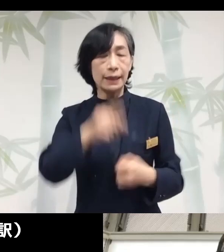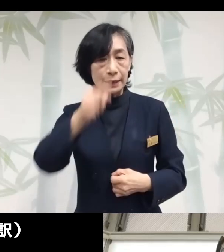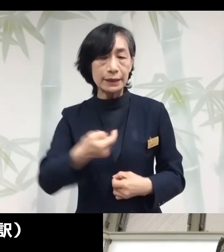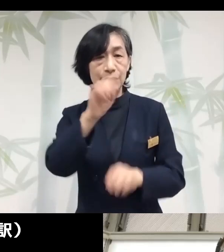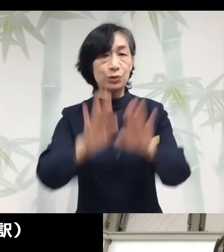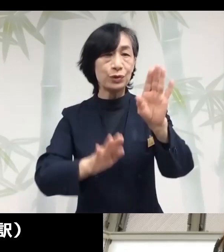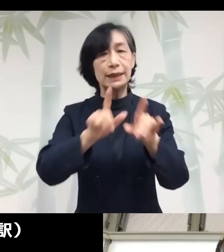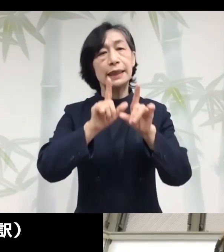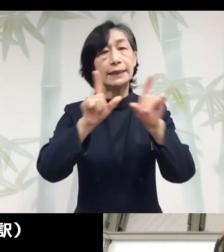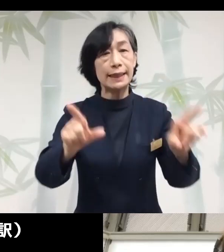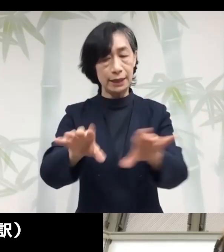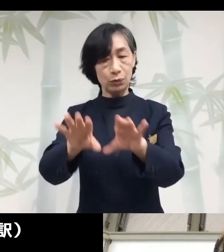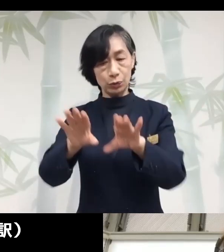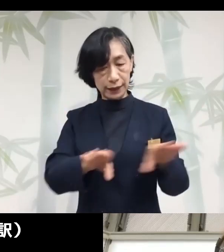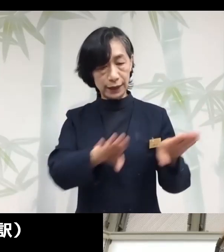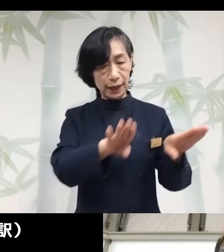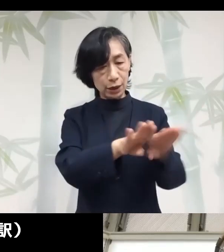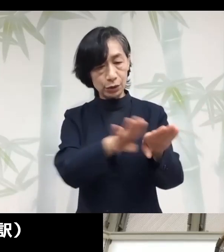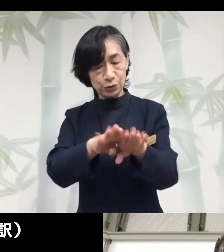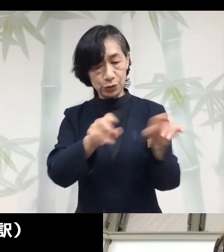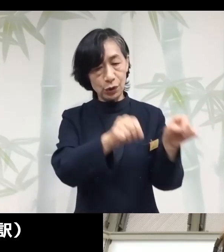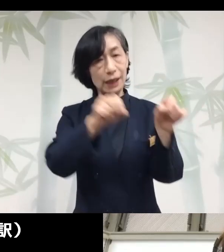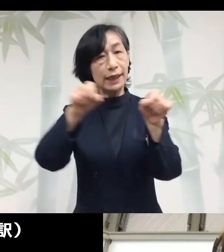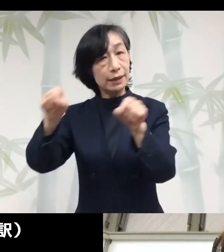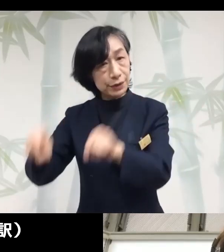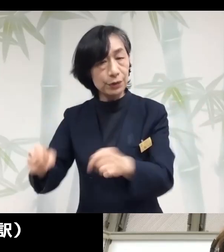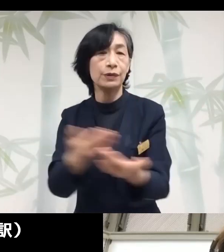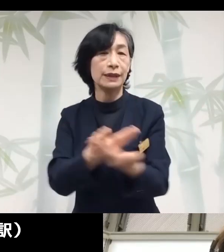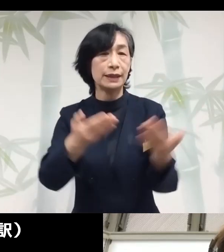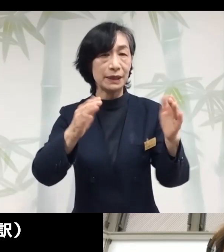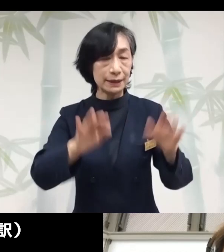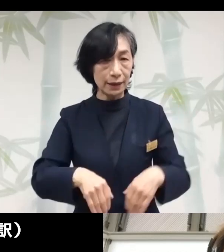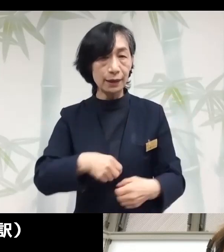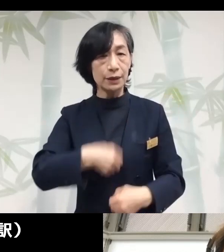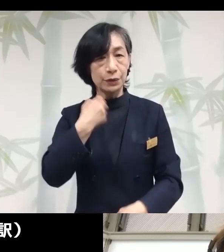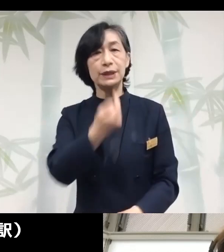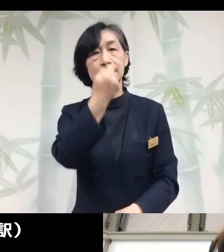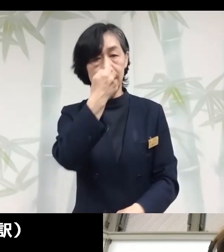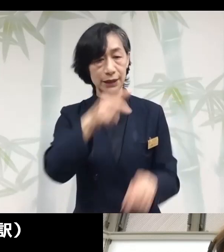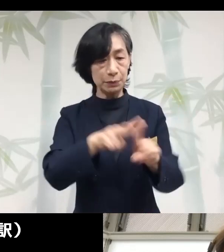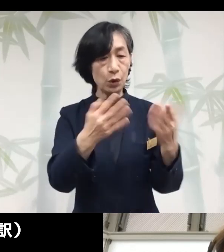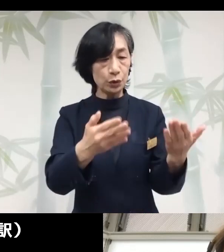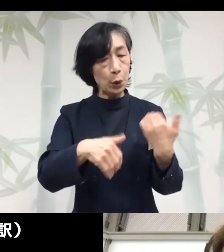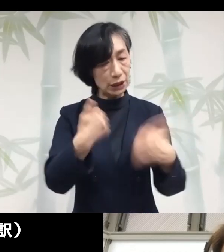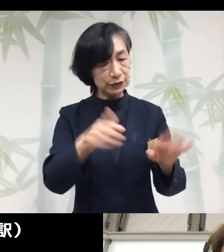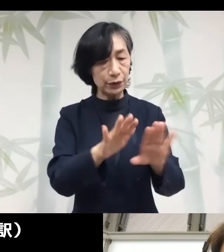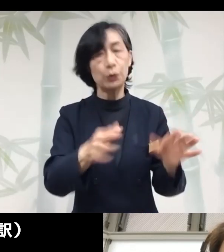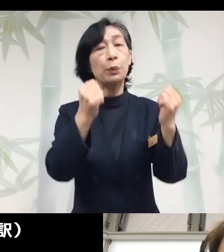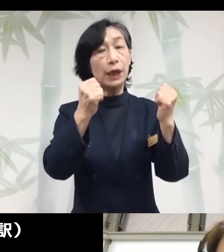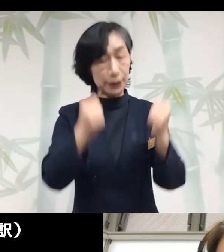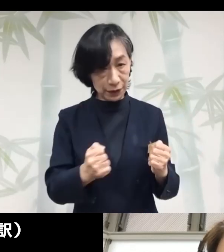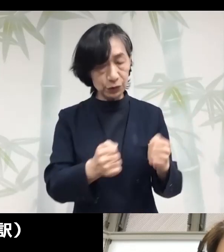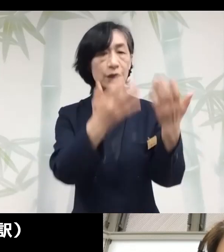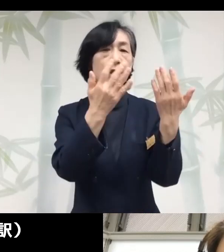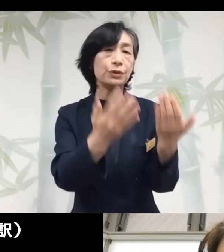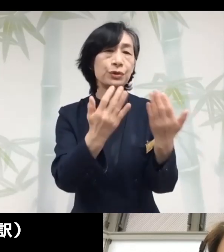ね、休校の延長ということをしました。正直私も小学生の子供おりますんで、授業とかです